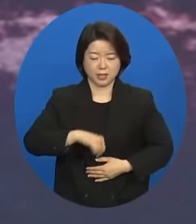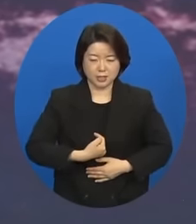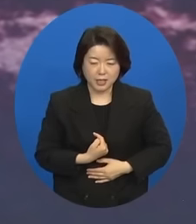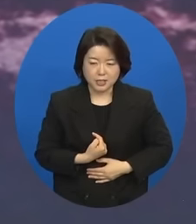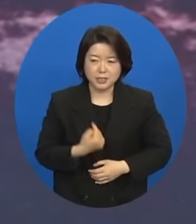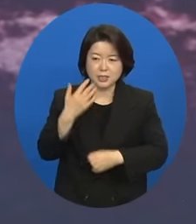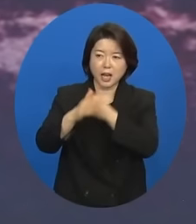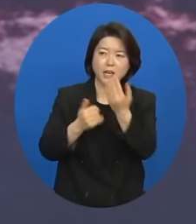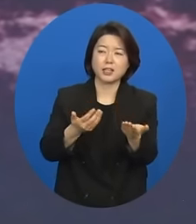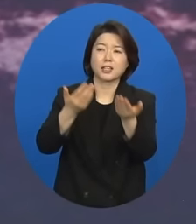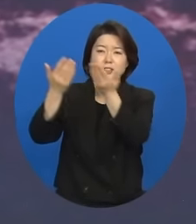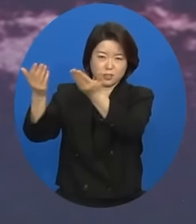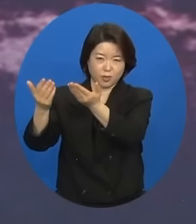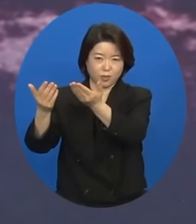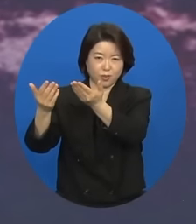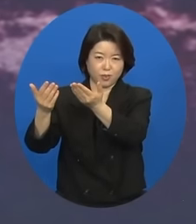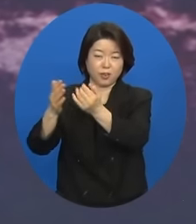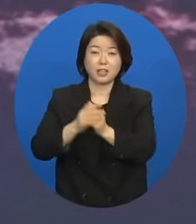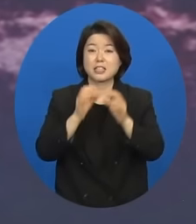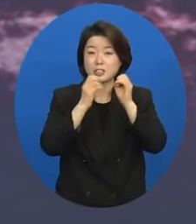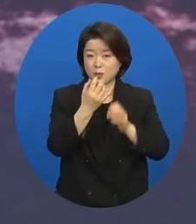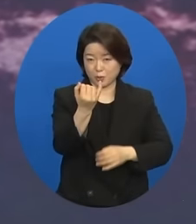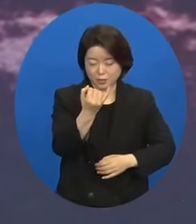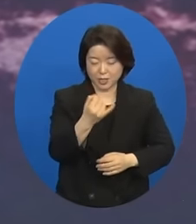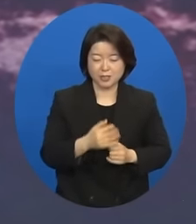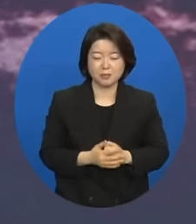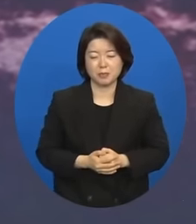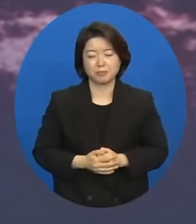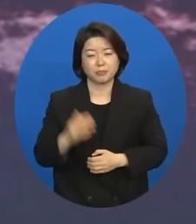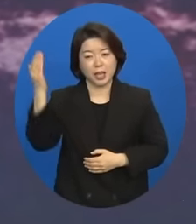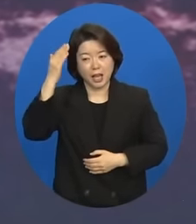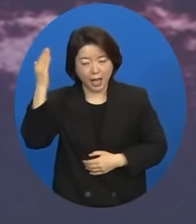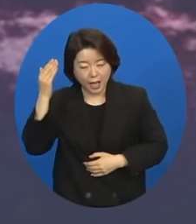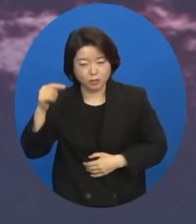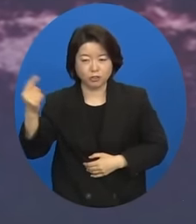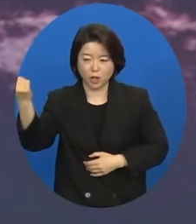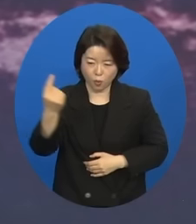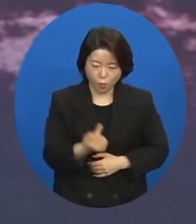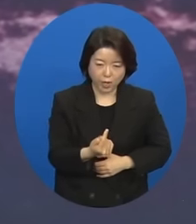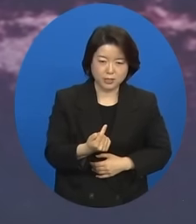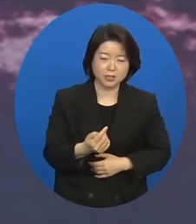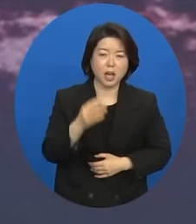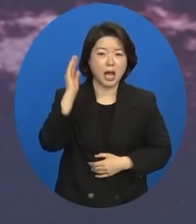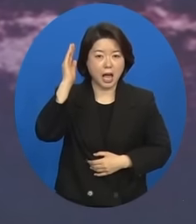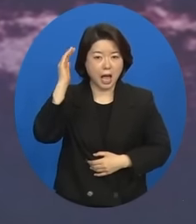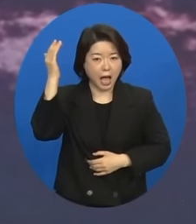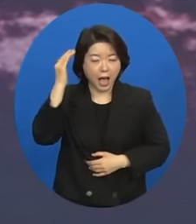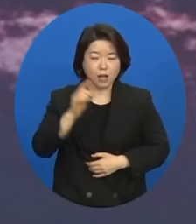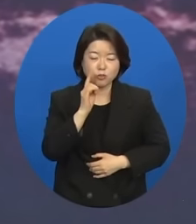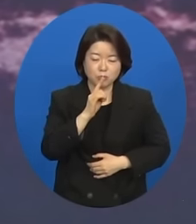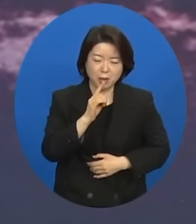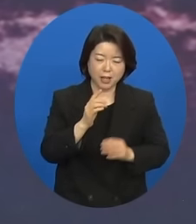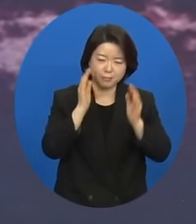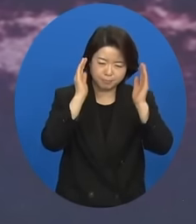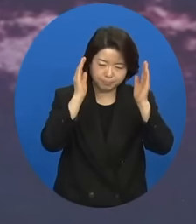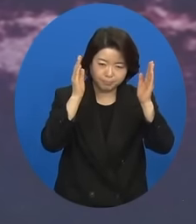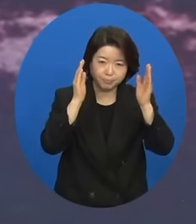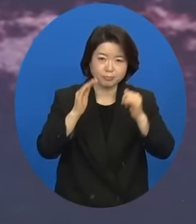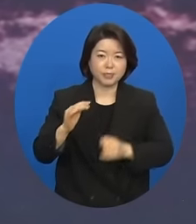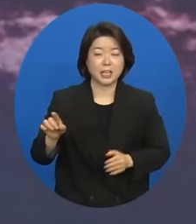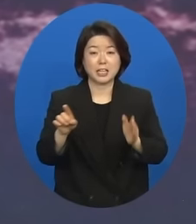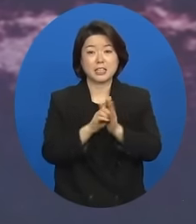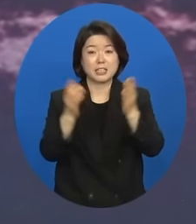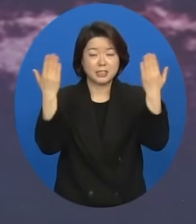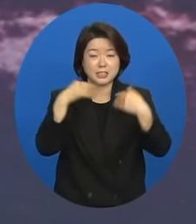안 계셨지만 신학교를 졸업하고 또 한국에 와서 한국으로 공부하고 또한 신학교에 들어가서 여러분